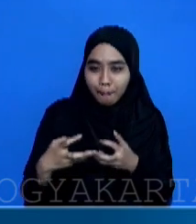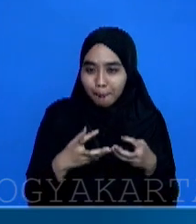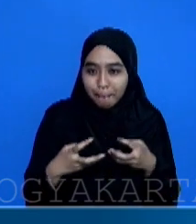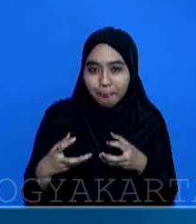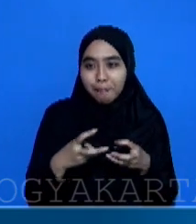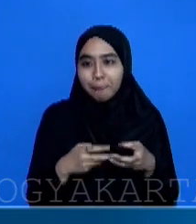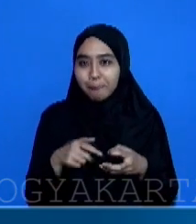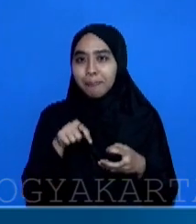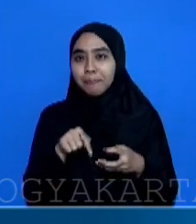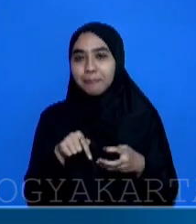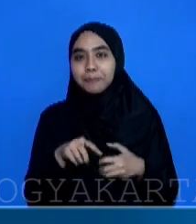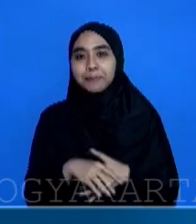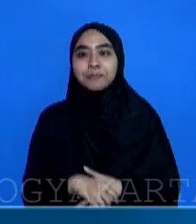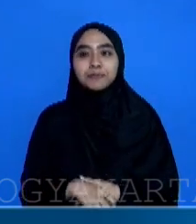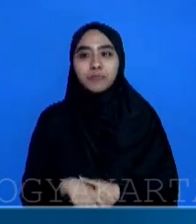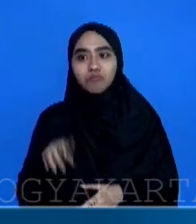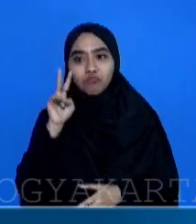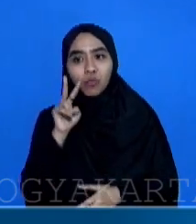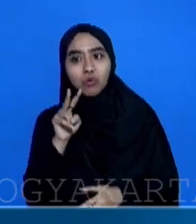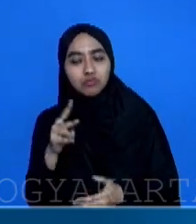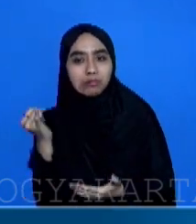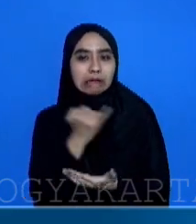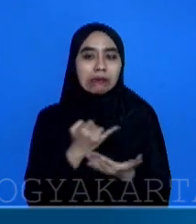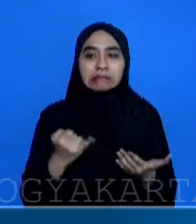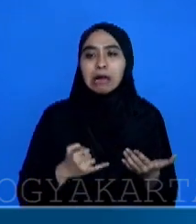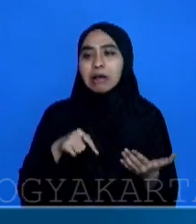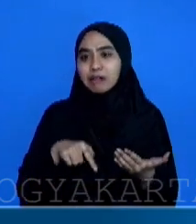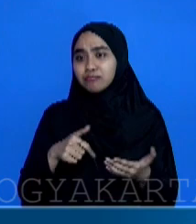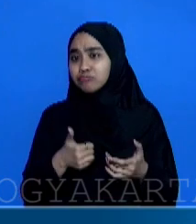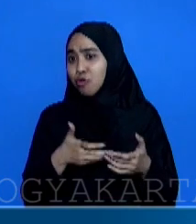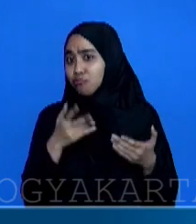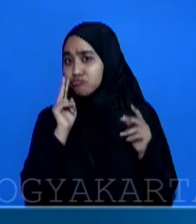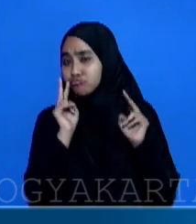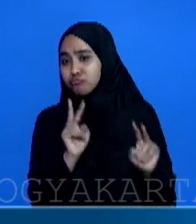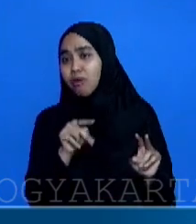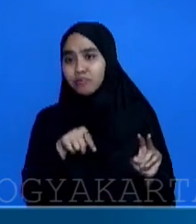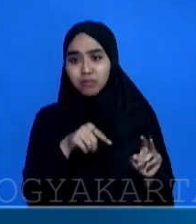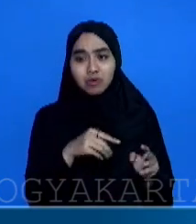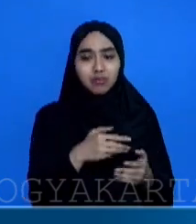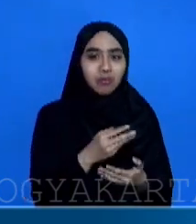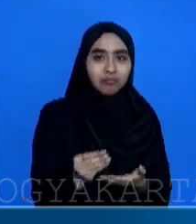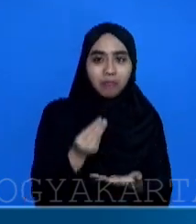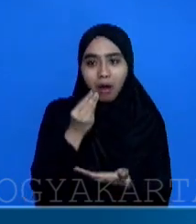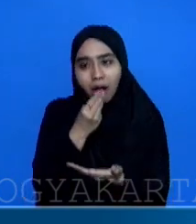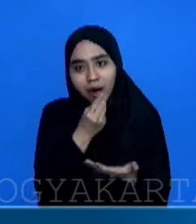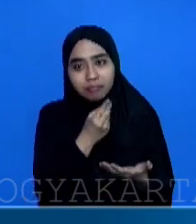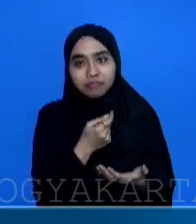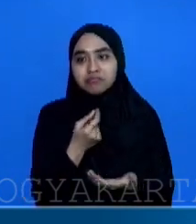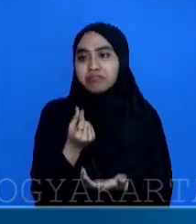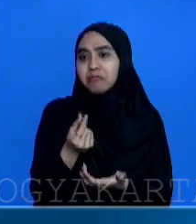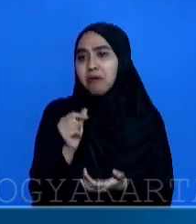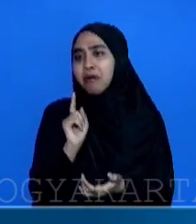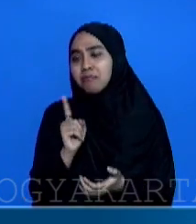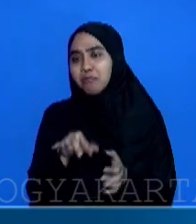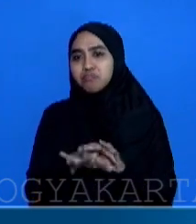Legends sambil menikmati pertunjukan seni para pengunjung dapat menikmati berbagai sajian kuliner yang ditawarkan di banyak stand